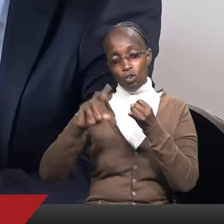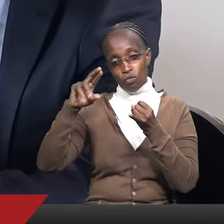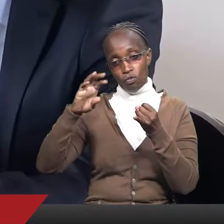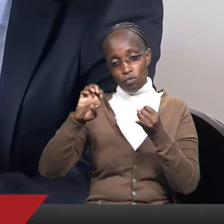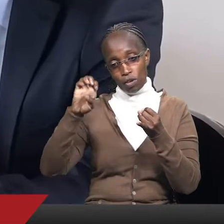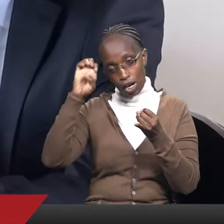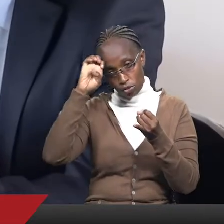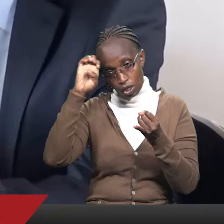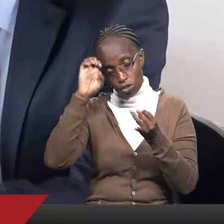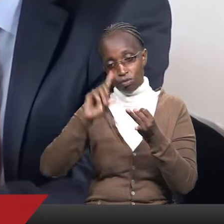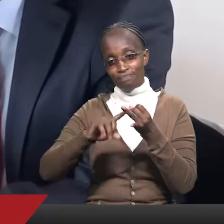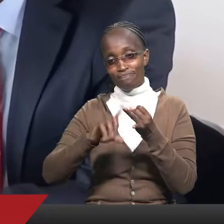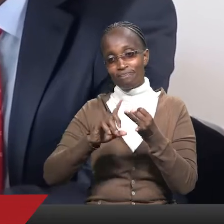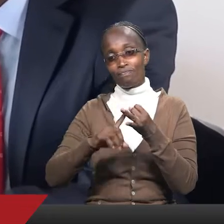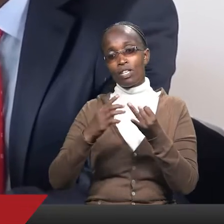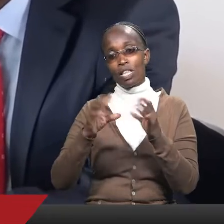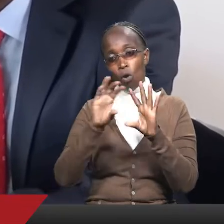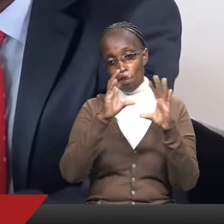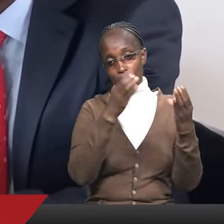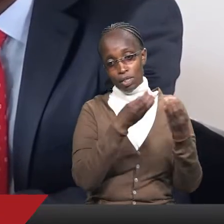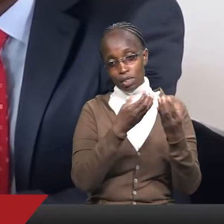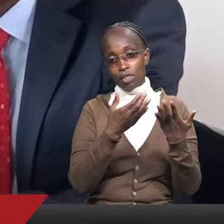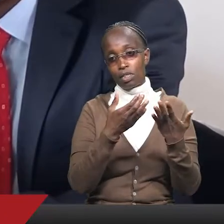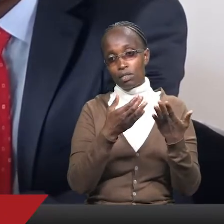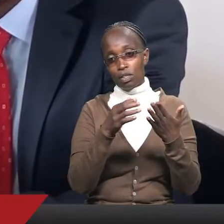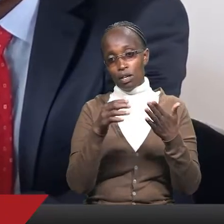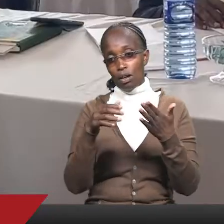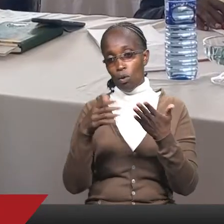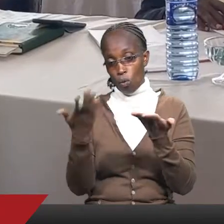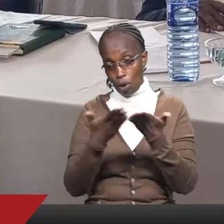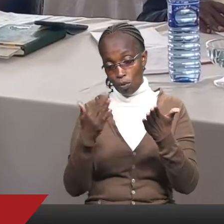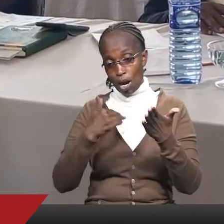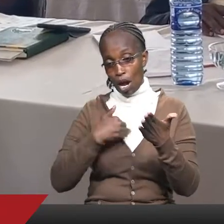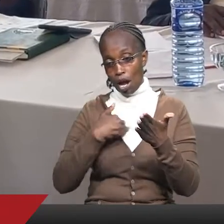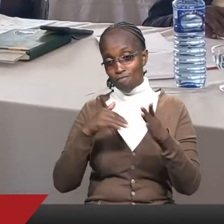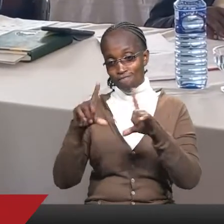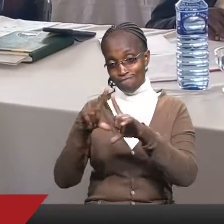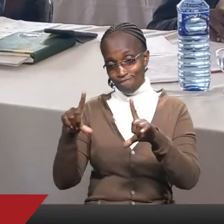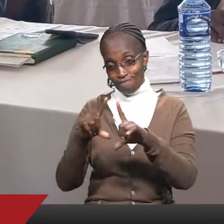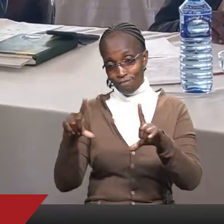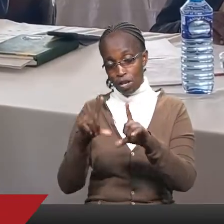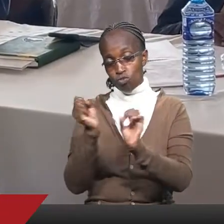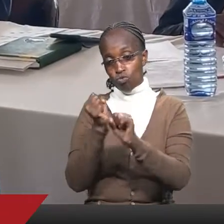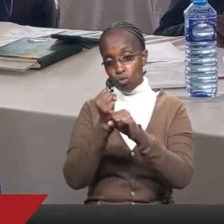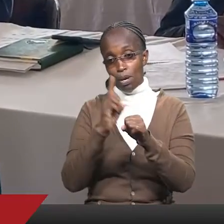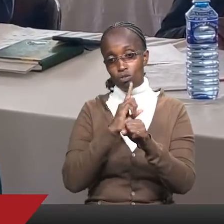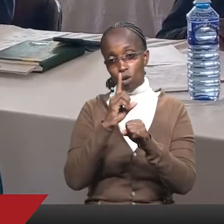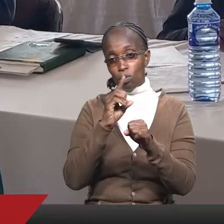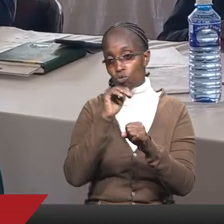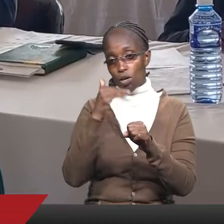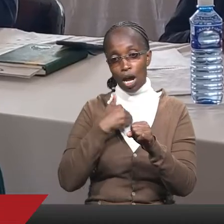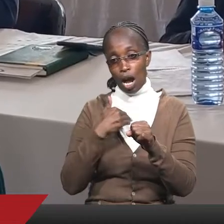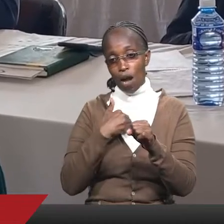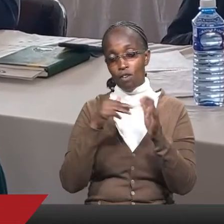shule, hospitali na mengineo, Burugu akisema kamati hiyo inaingililia kati ili kutatua mizozo